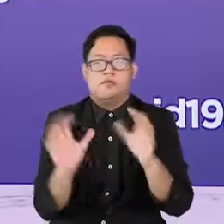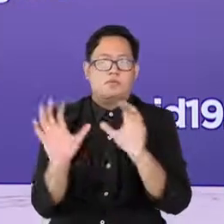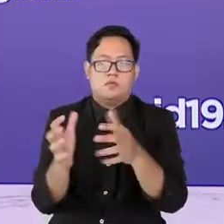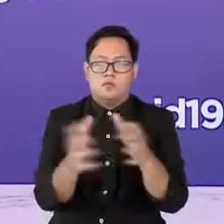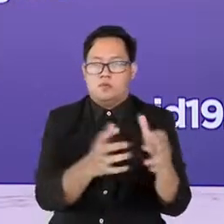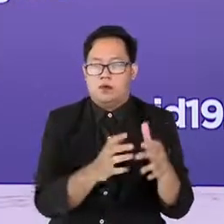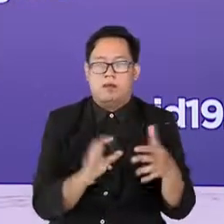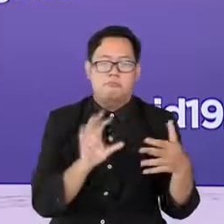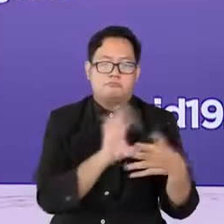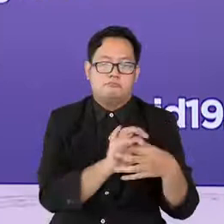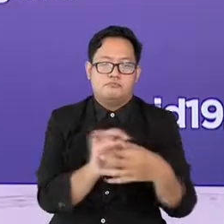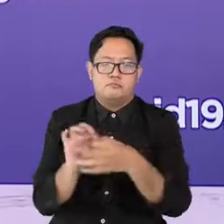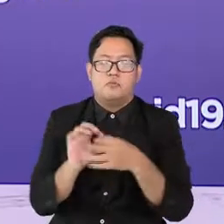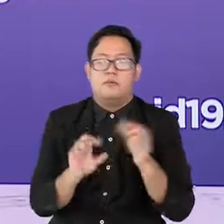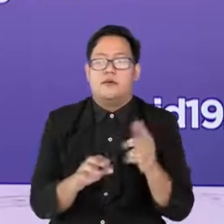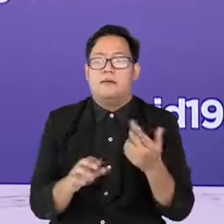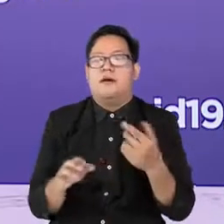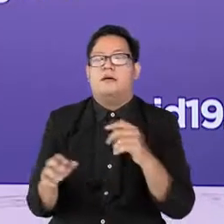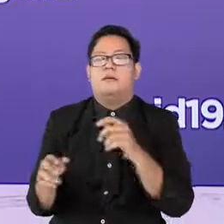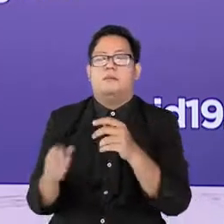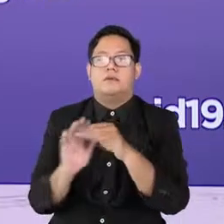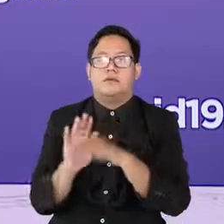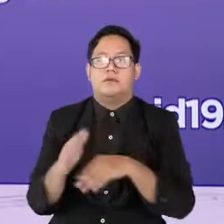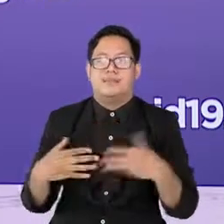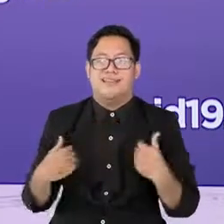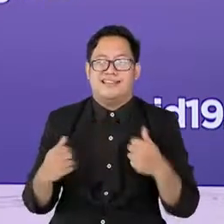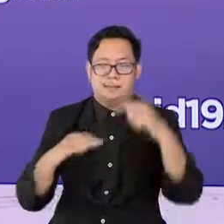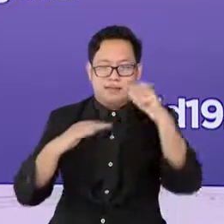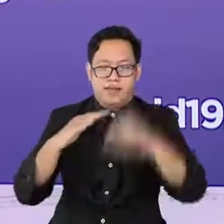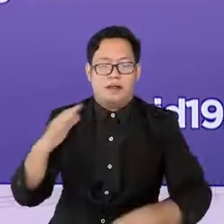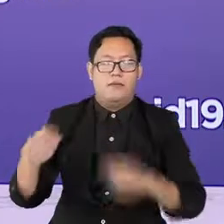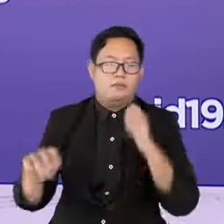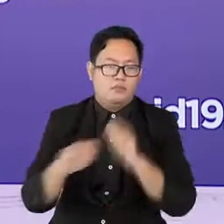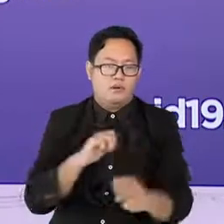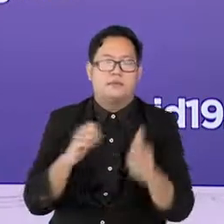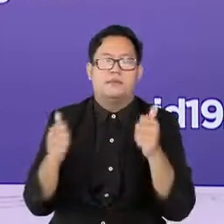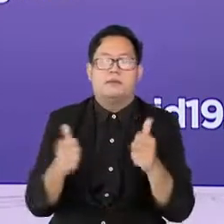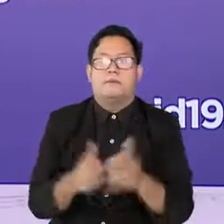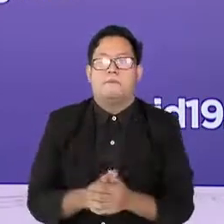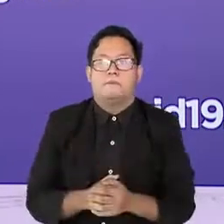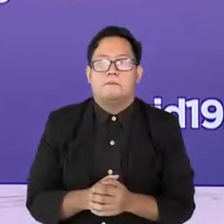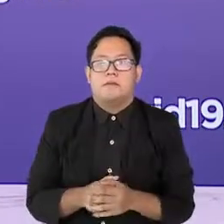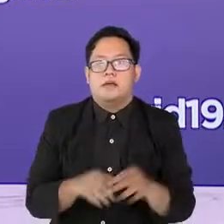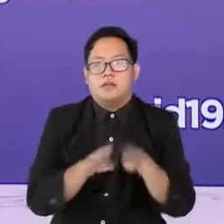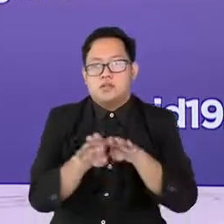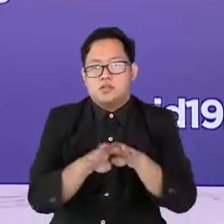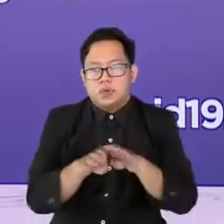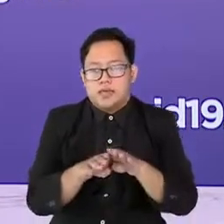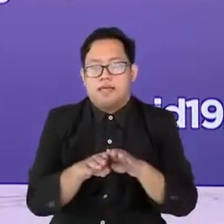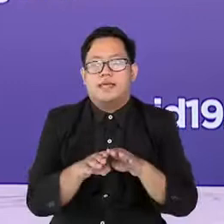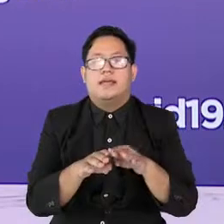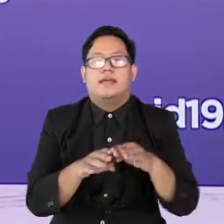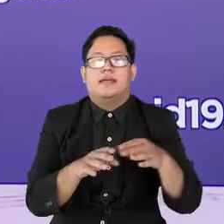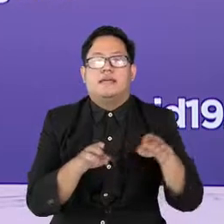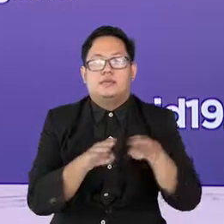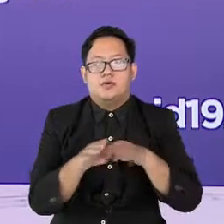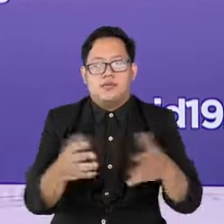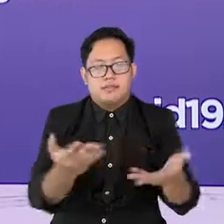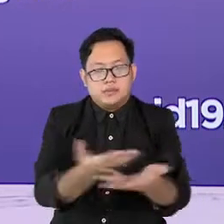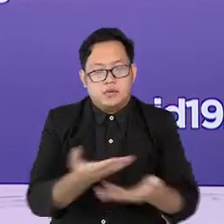untuk mengembangkan protokol kesehatan yang lebih rinci sesuai dengan karakteristik di lapangan Dan harapannya